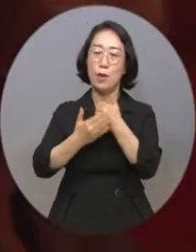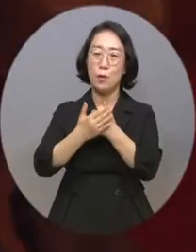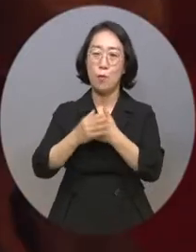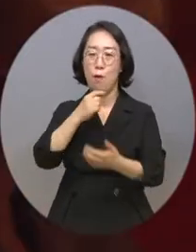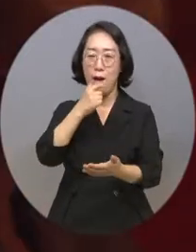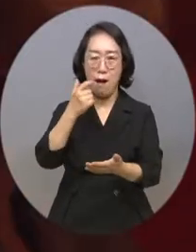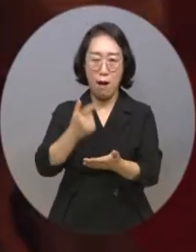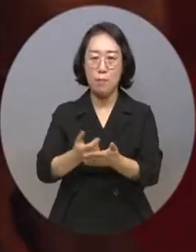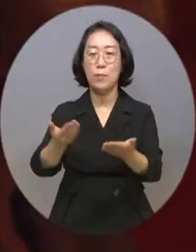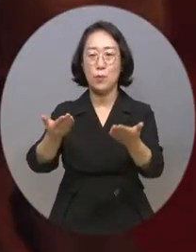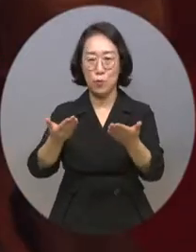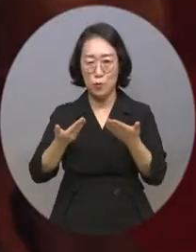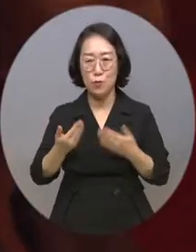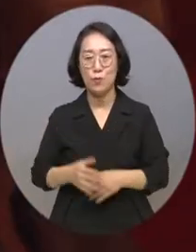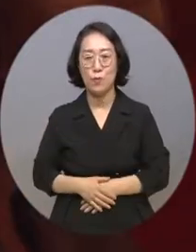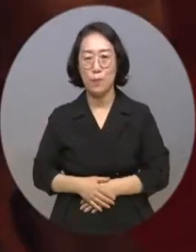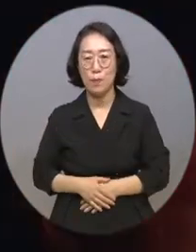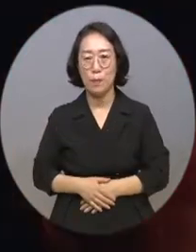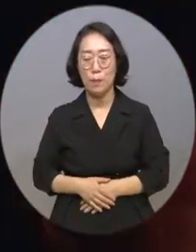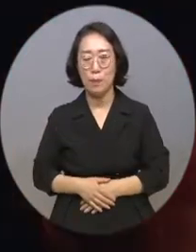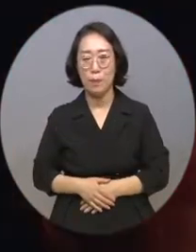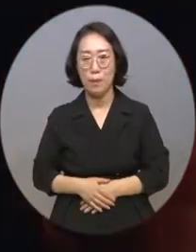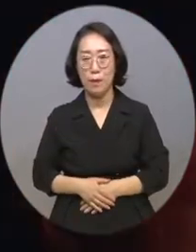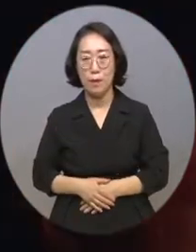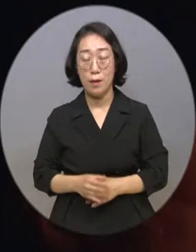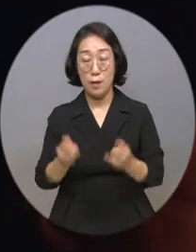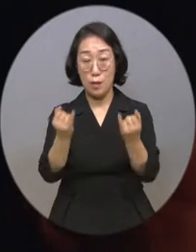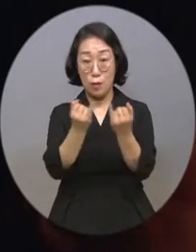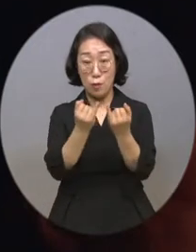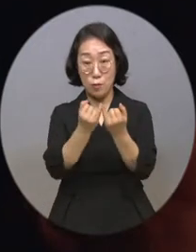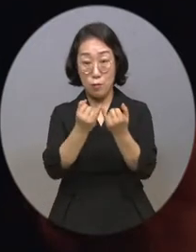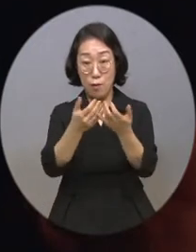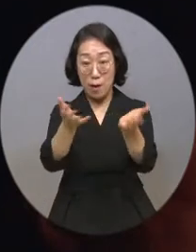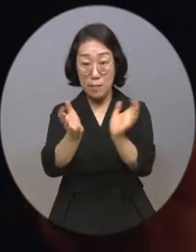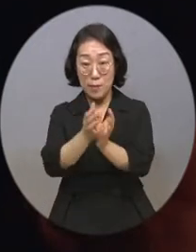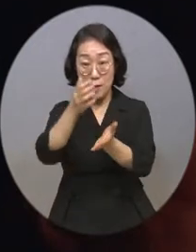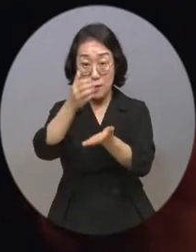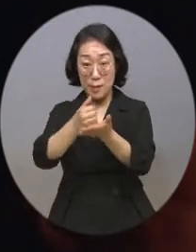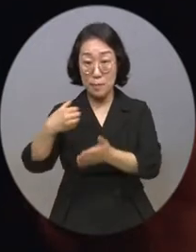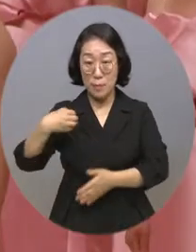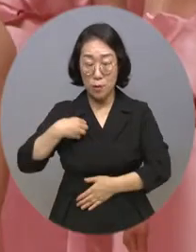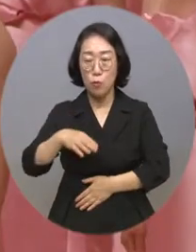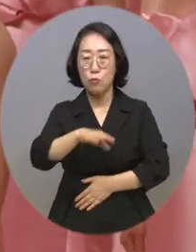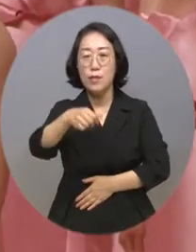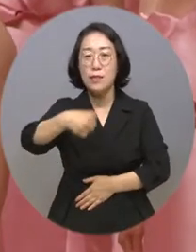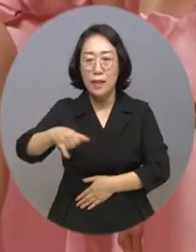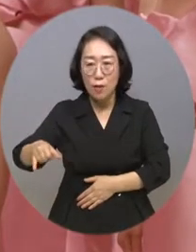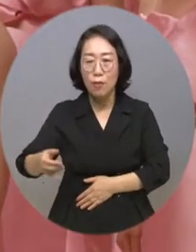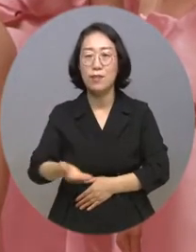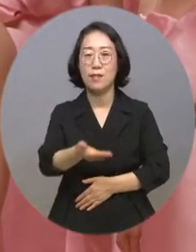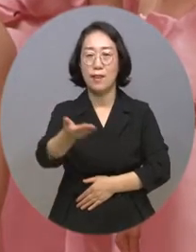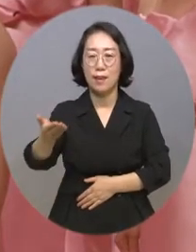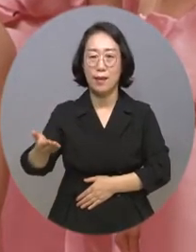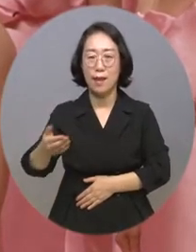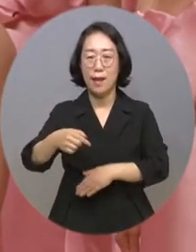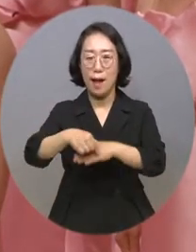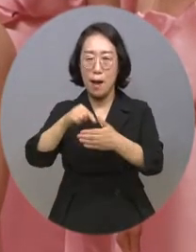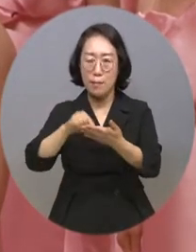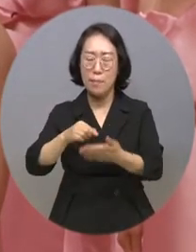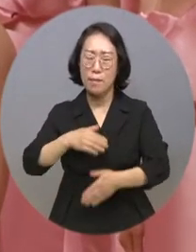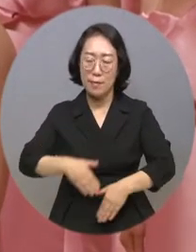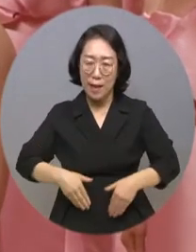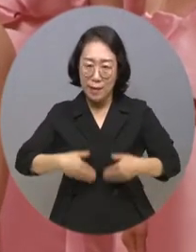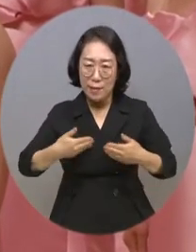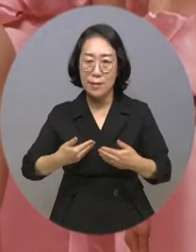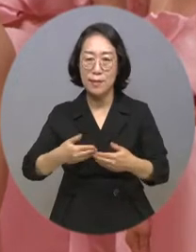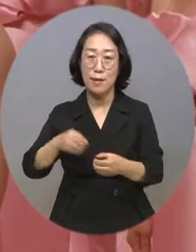전해줬습니다. 고여숙 부산시 구군 여성연합합창단 단장은 우리 자녀들에게 따뜻한 감성을 물려주어